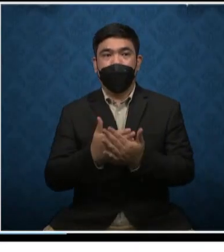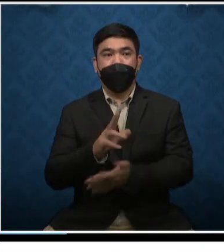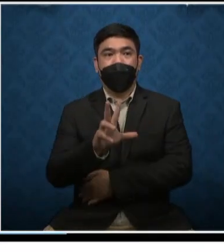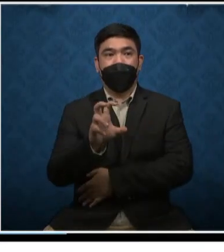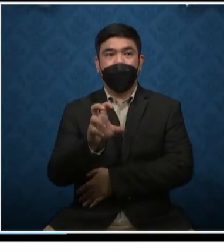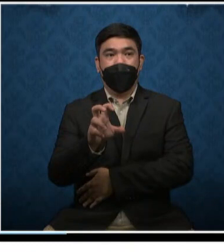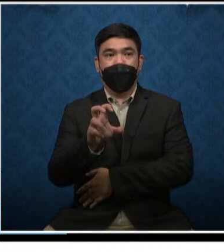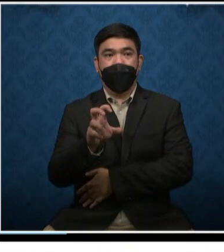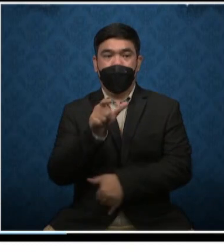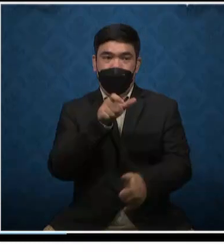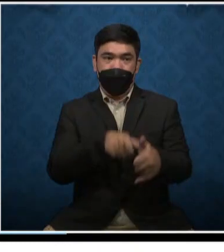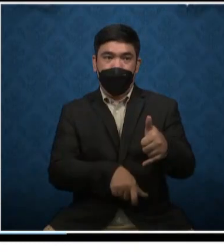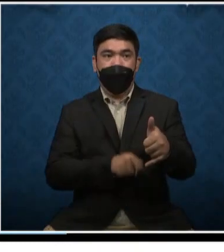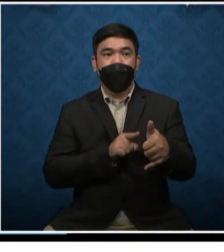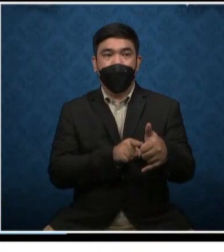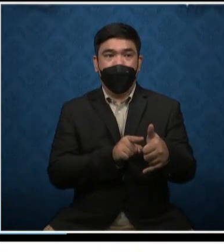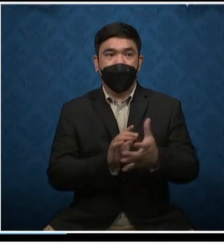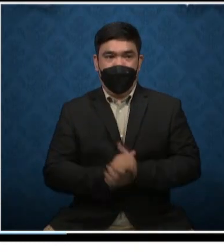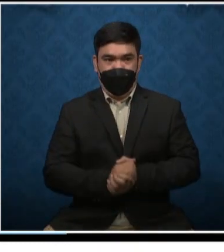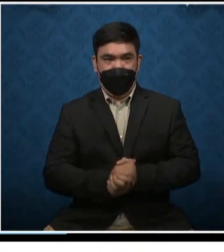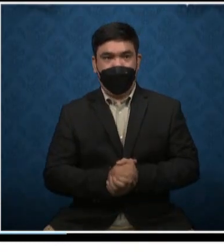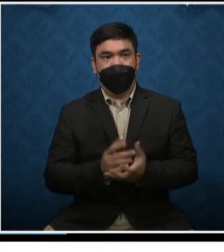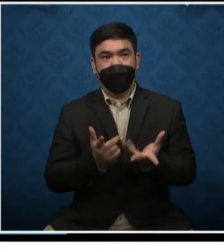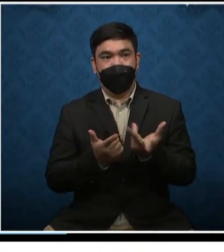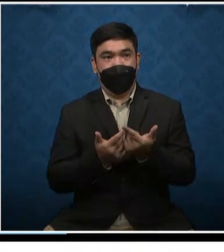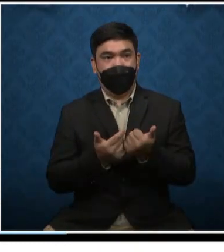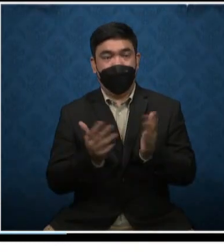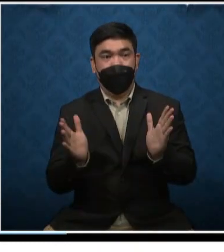ทต่อคนต่อเดือนนั้นเป็นเงินเท่ากับ